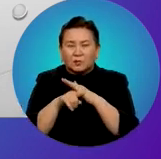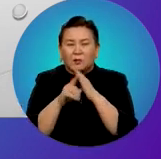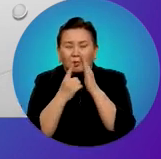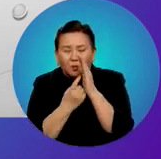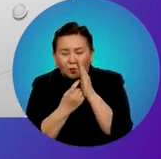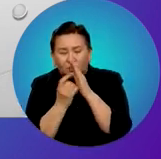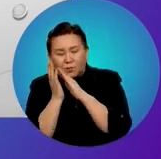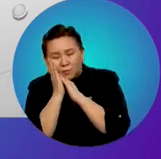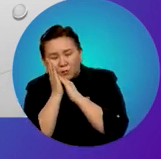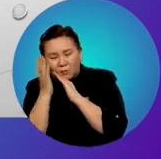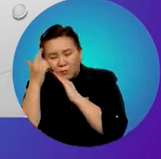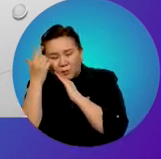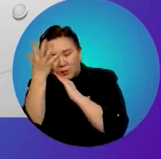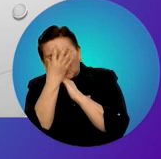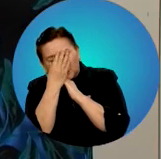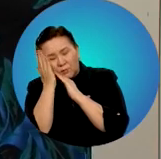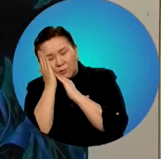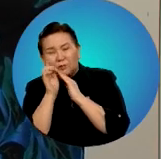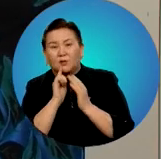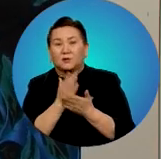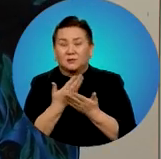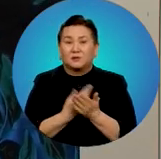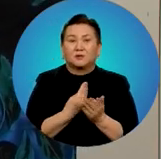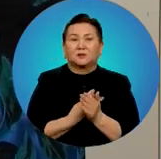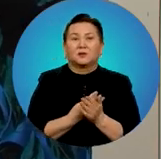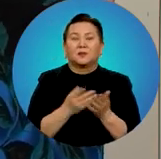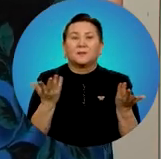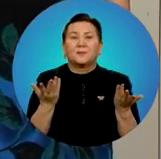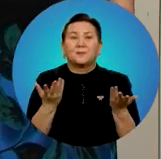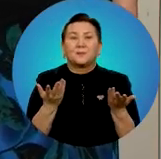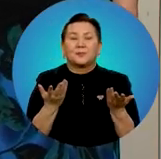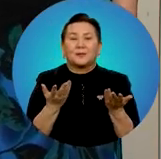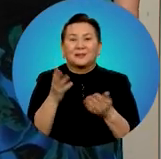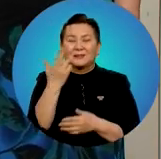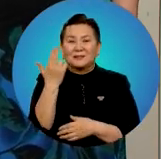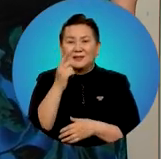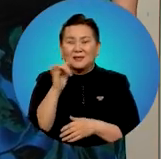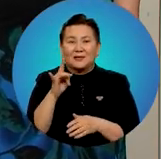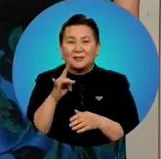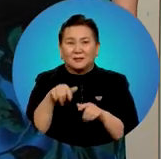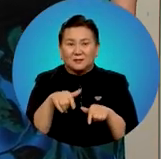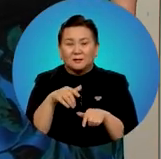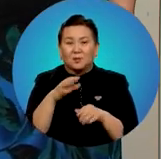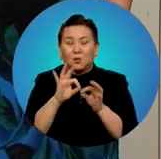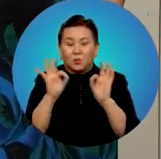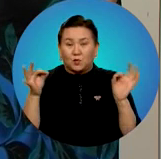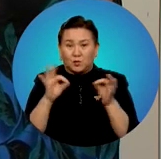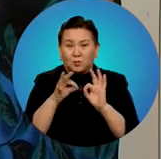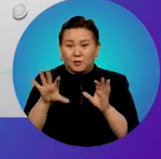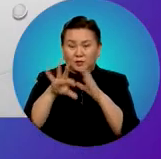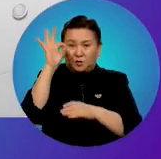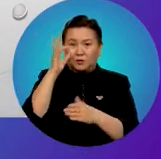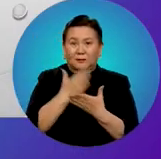хийгээд авах малгаан чинээ нүмер олдосоо гэсэн. За энэ цагаан зэрийн өмнөөс одоо өгүүлсэн ийм хэсгийг бол сонгож авсан